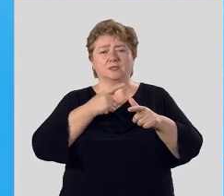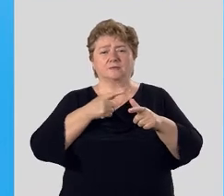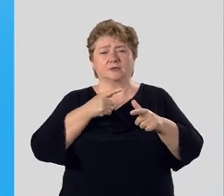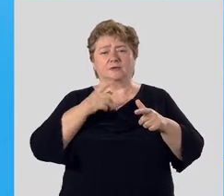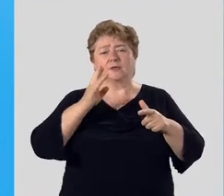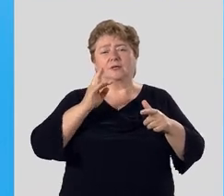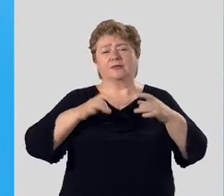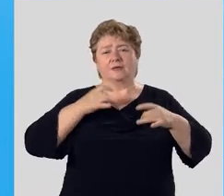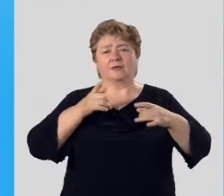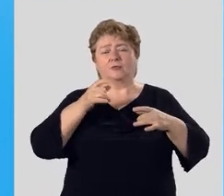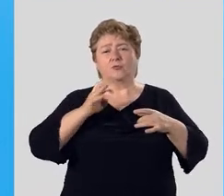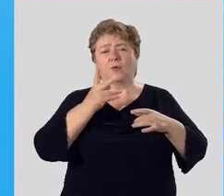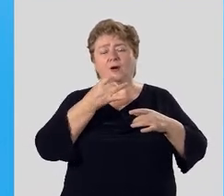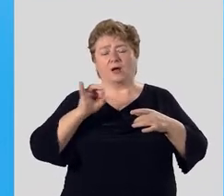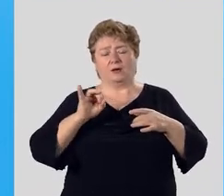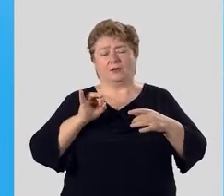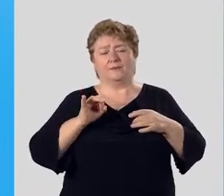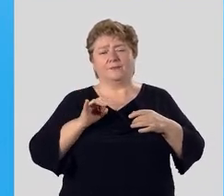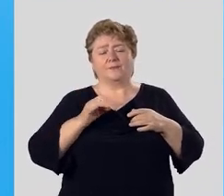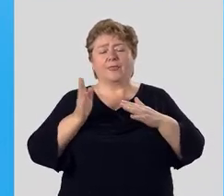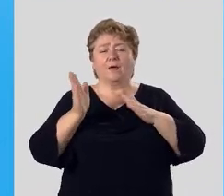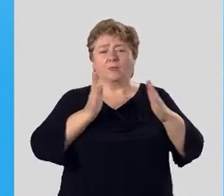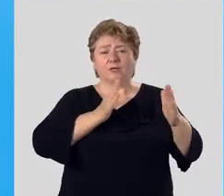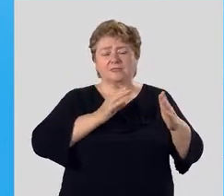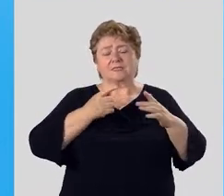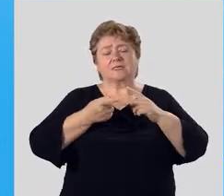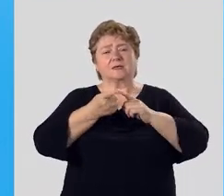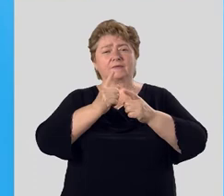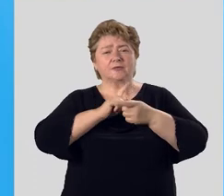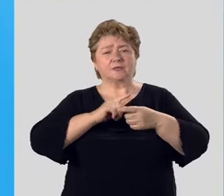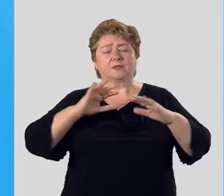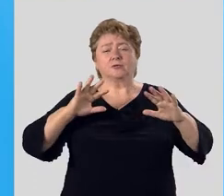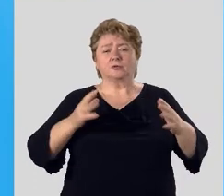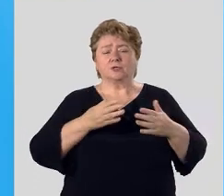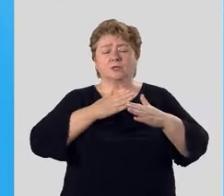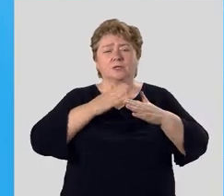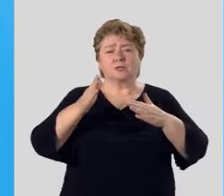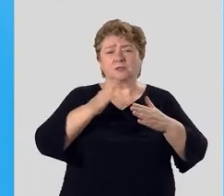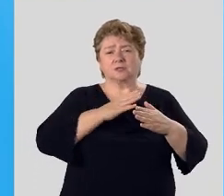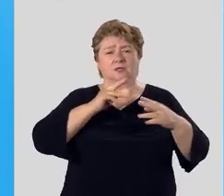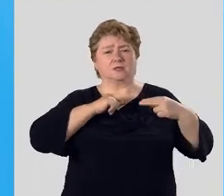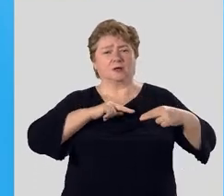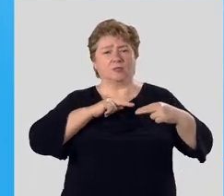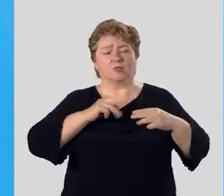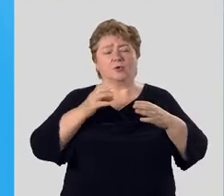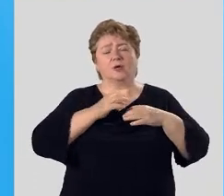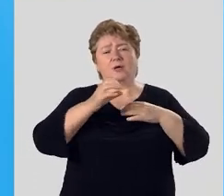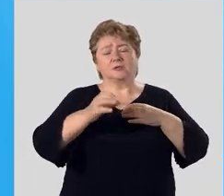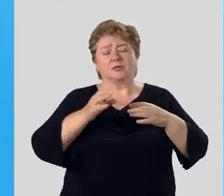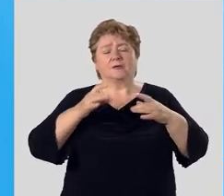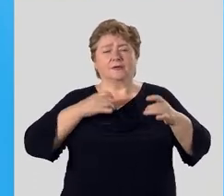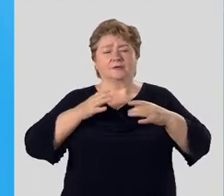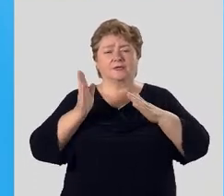называется нервно-гуморальной. В процессе эволюции произошло разделение функций отделов